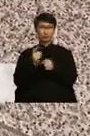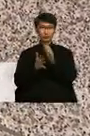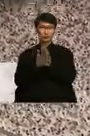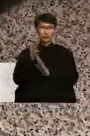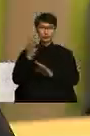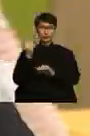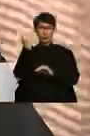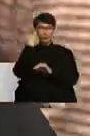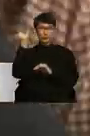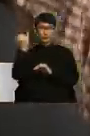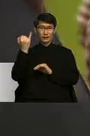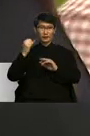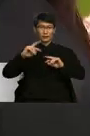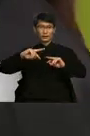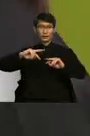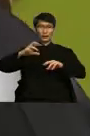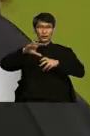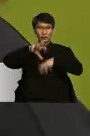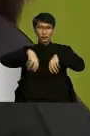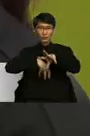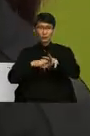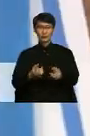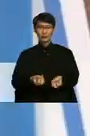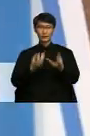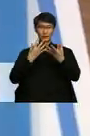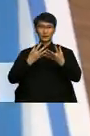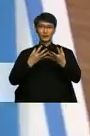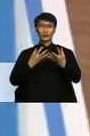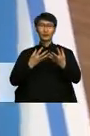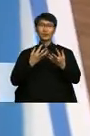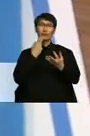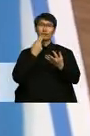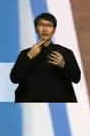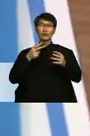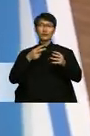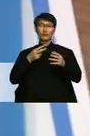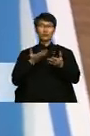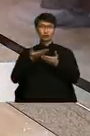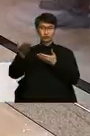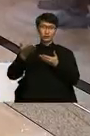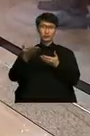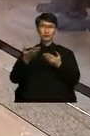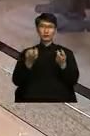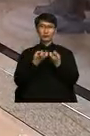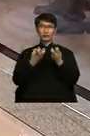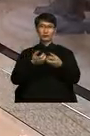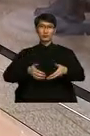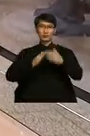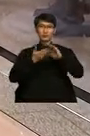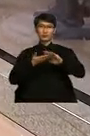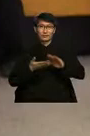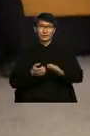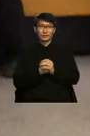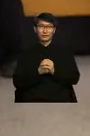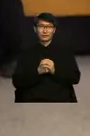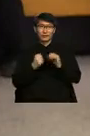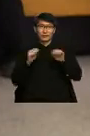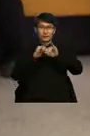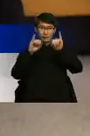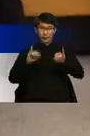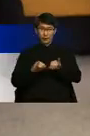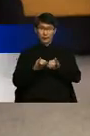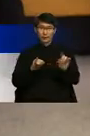남양주시는 아이스팩 교환 행사를 열어 쓰레기 종량제 봉투를 인센티브로 주는 묘안을 짜내고 있습니다. 아이스팩